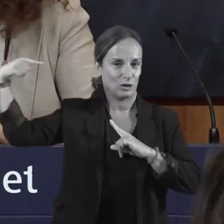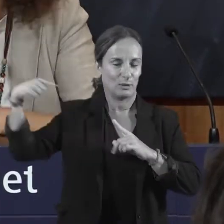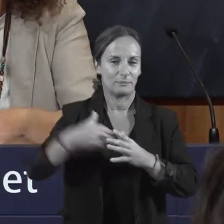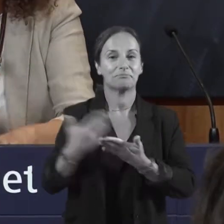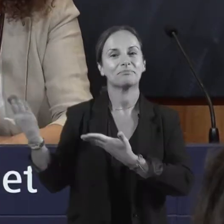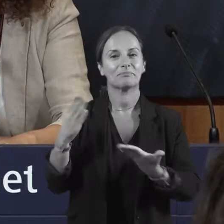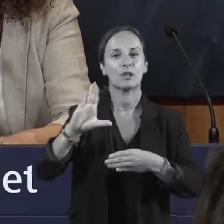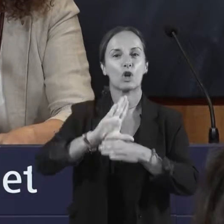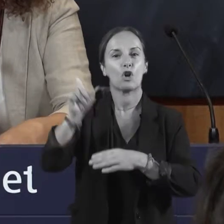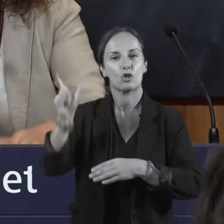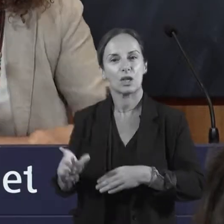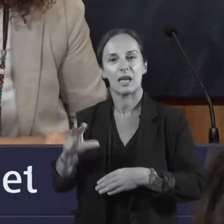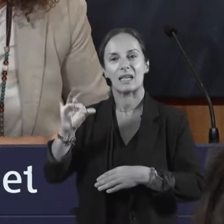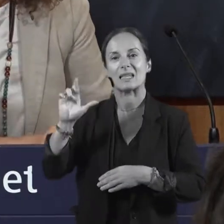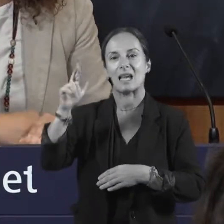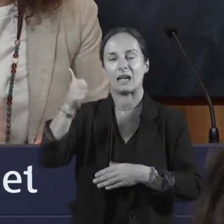Andreu Serra.